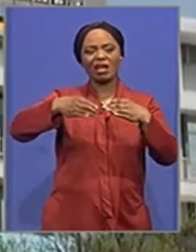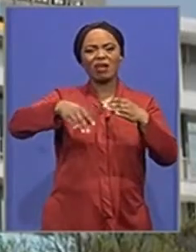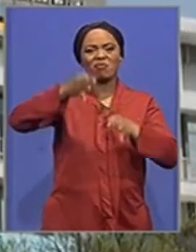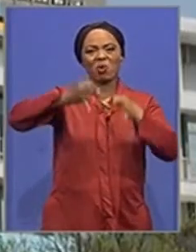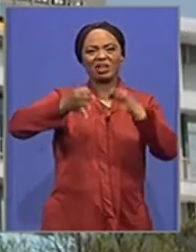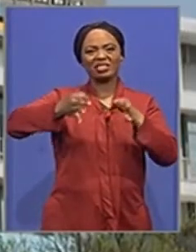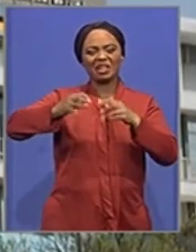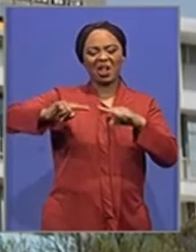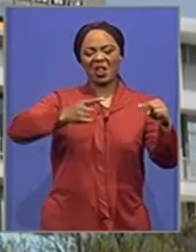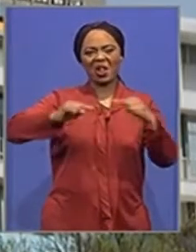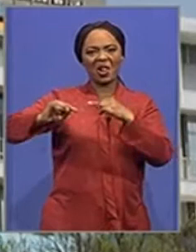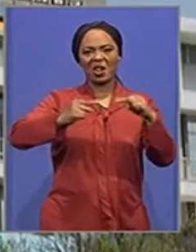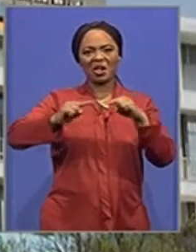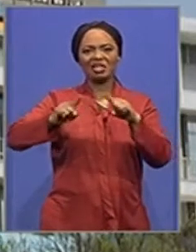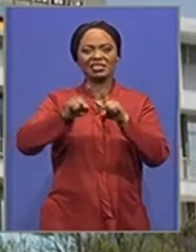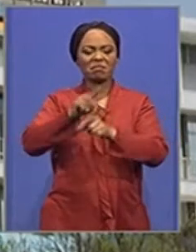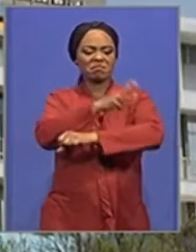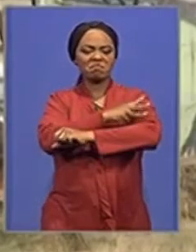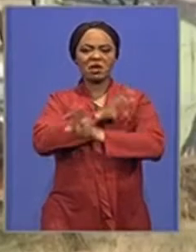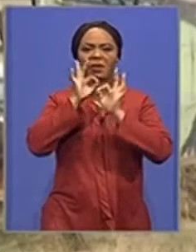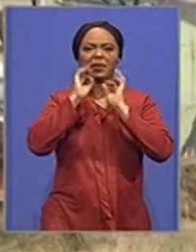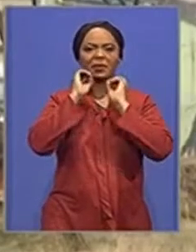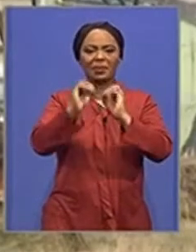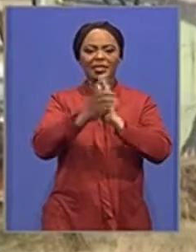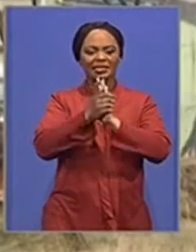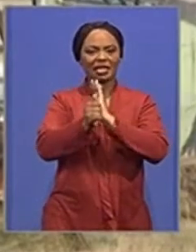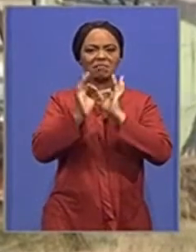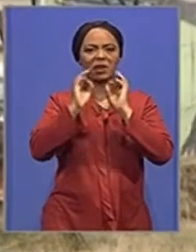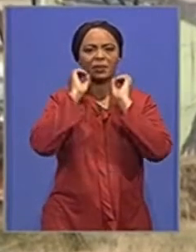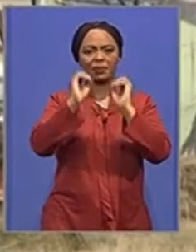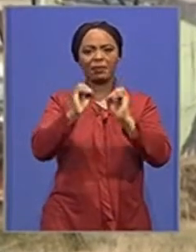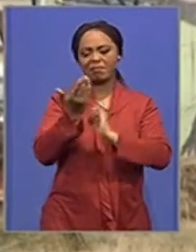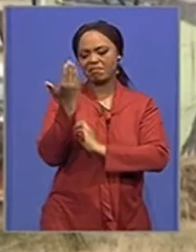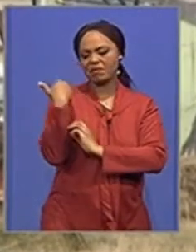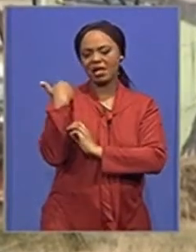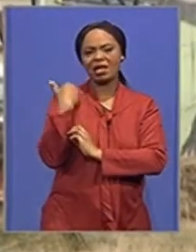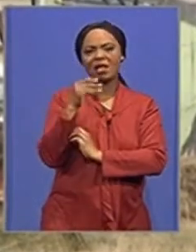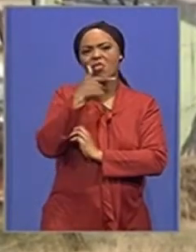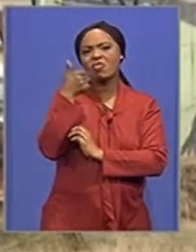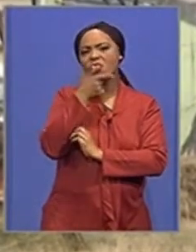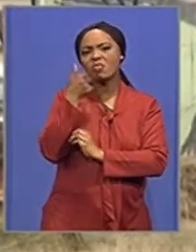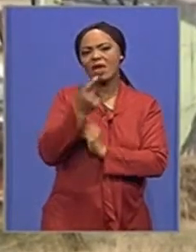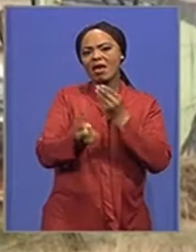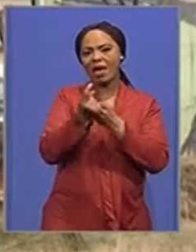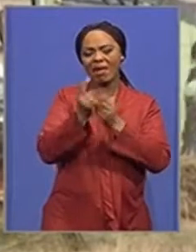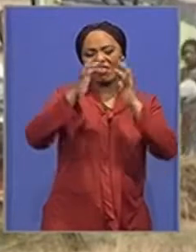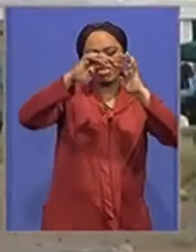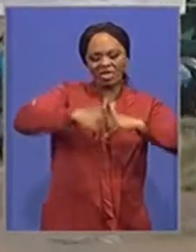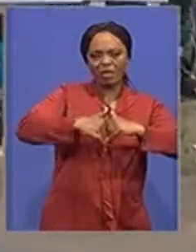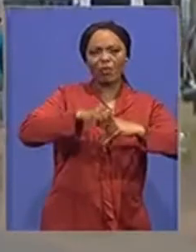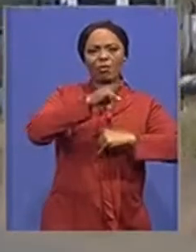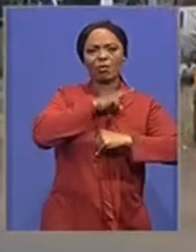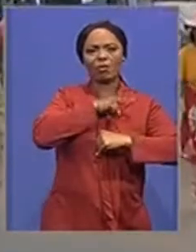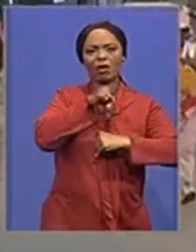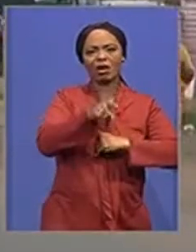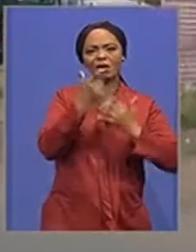hlokang botsitso. Lekgotla la motse la qhalwa ka Phupu selemong sa 2017 ka mora ho hloleha ho